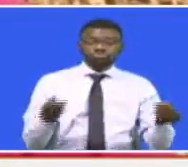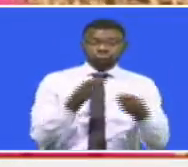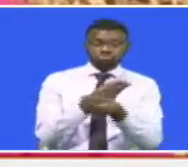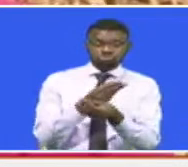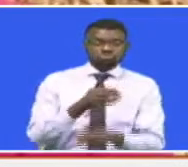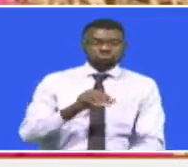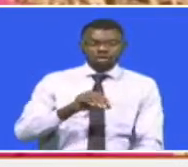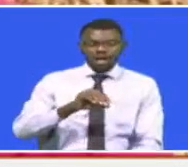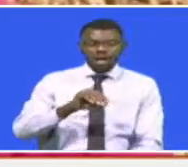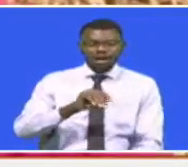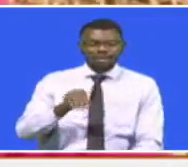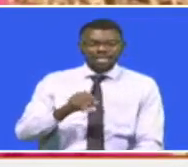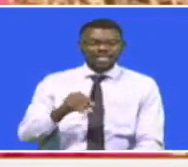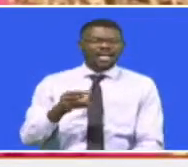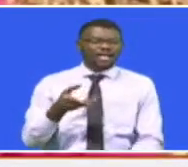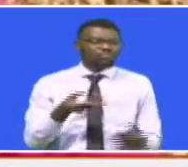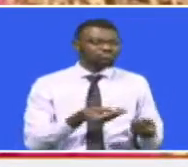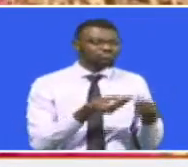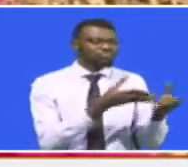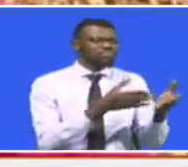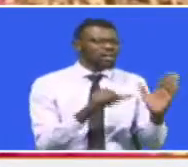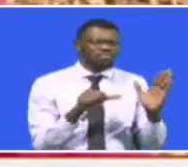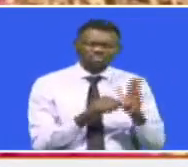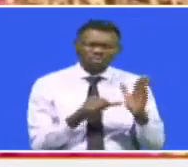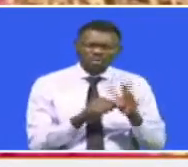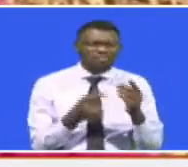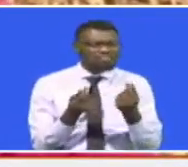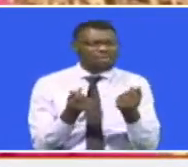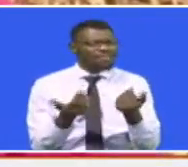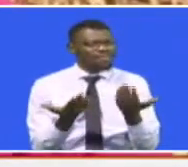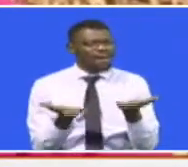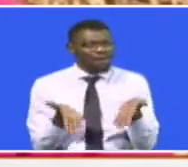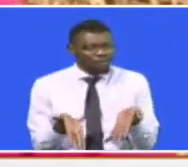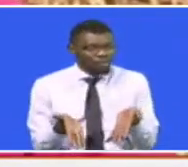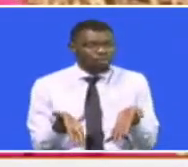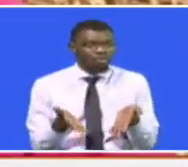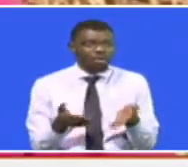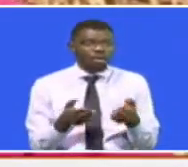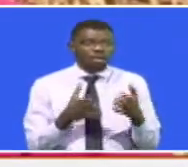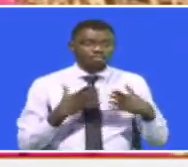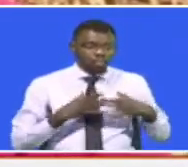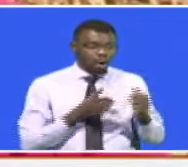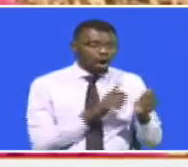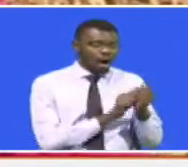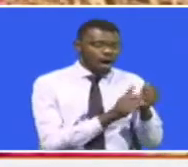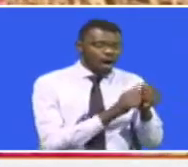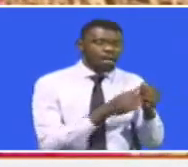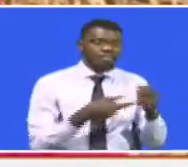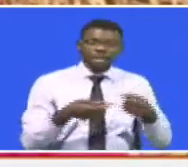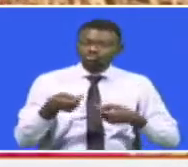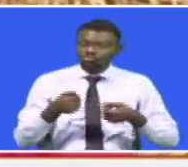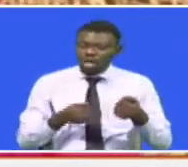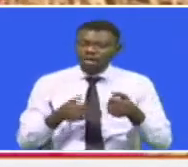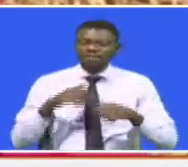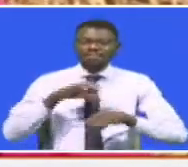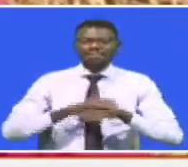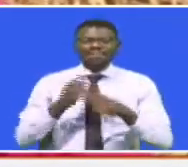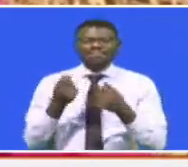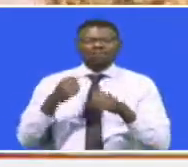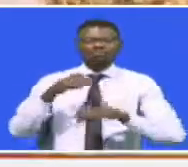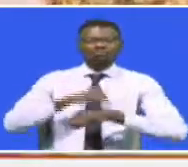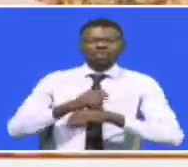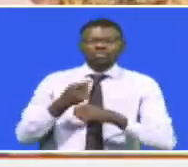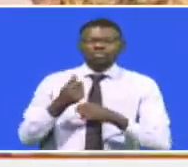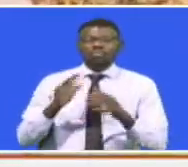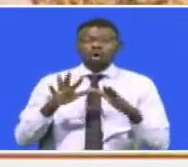pesa ni shida. Saizi, kwa vile saizi watu wanauza mahindi kulipa school fees, na wanaweza patia na mahindi wabadilishe na